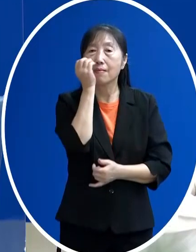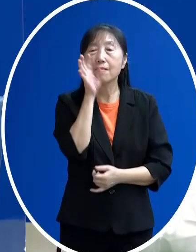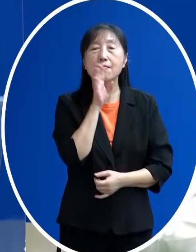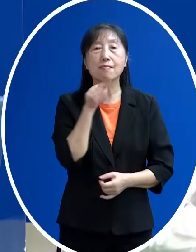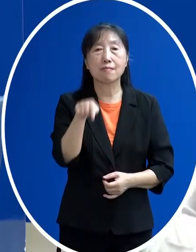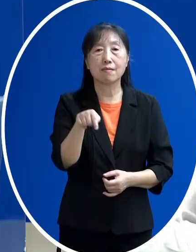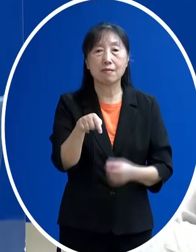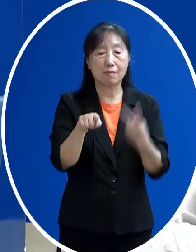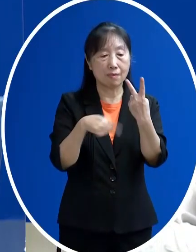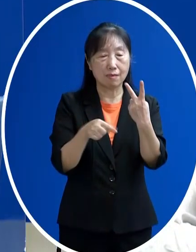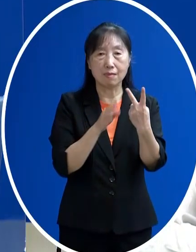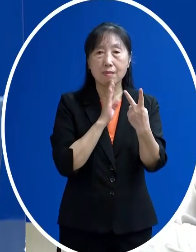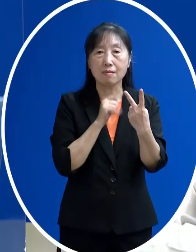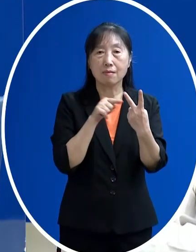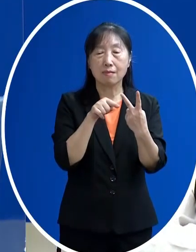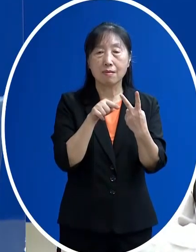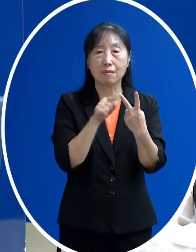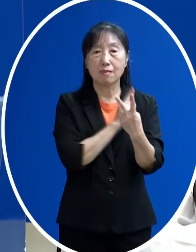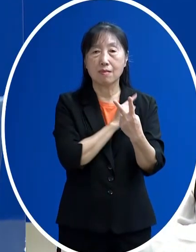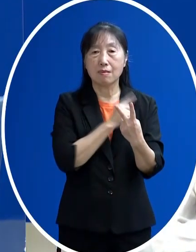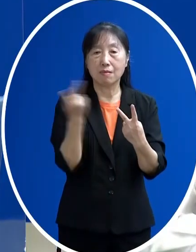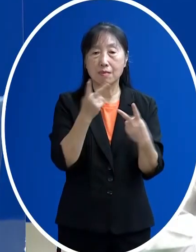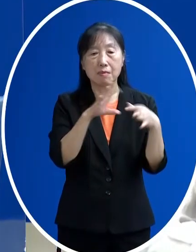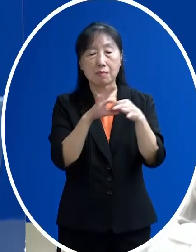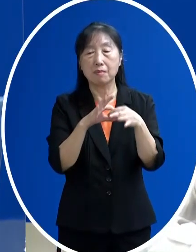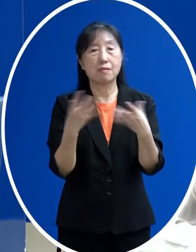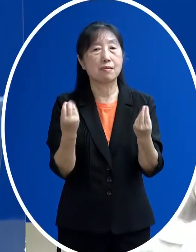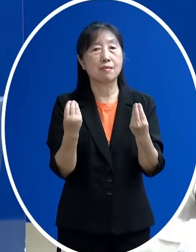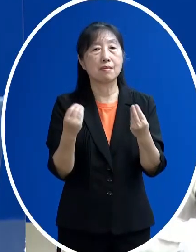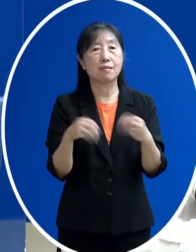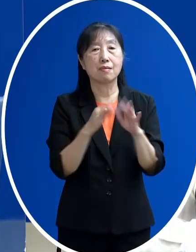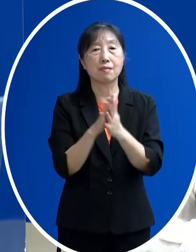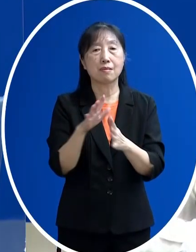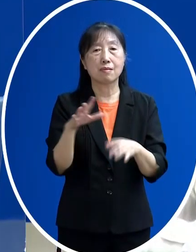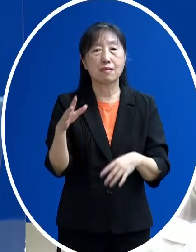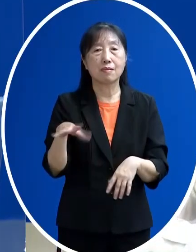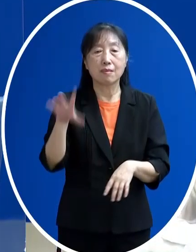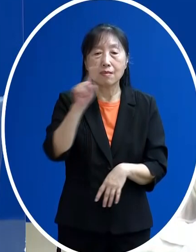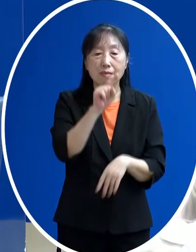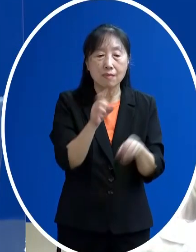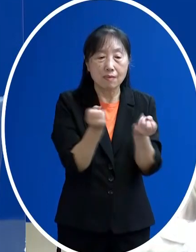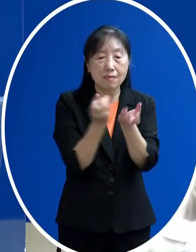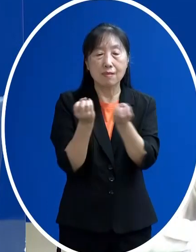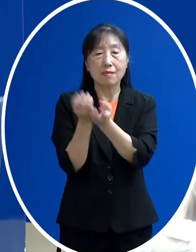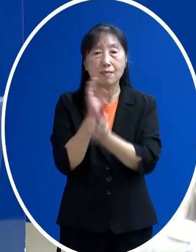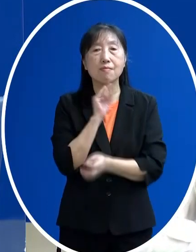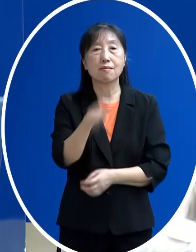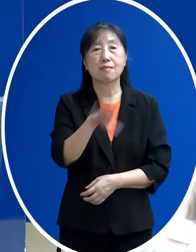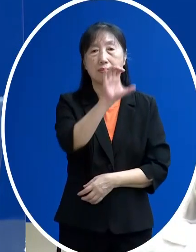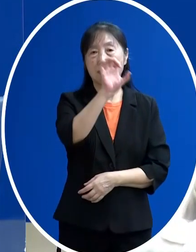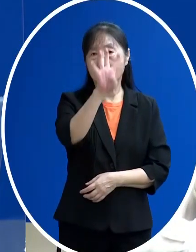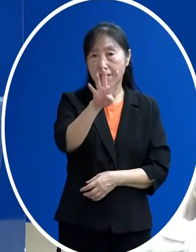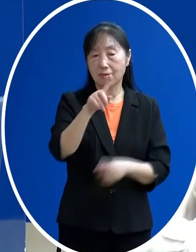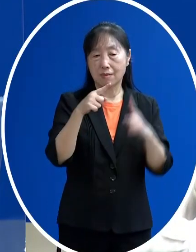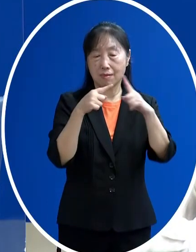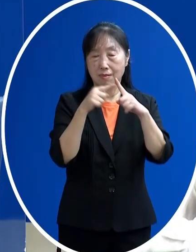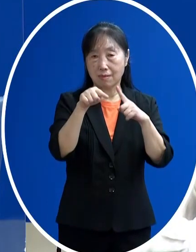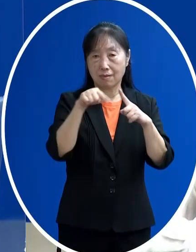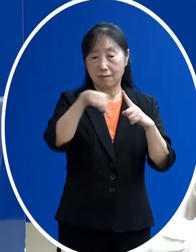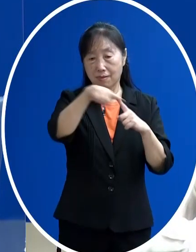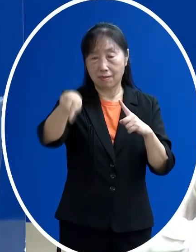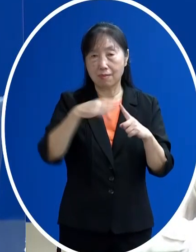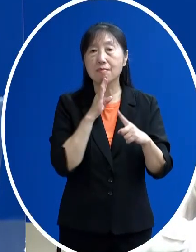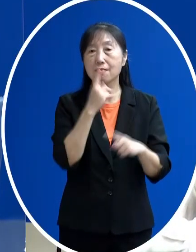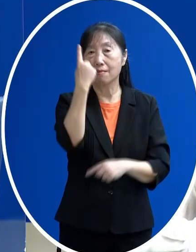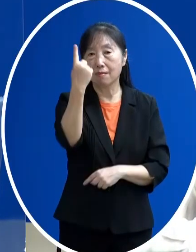分，不过两个个案 本身并没有互相的关联性、哦、都是散发的这个个案。那在这94例的个案初步疫调看起来